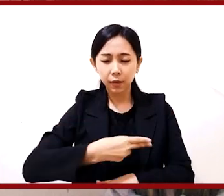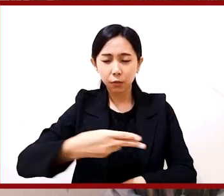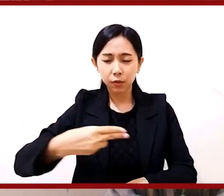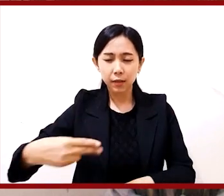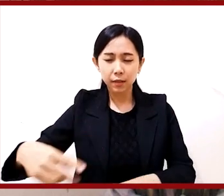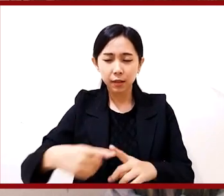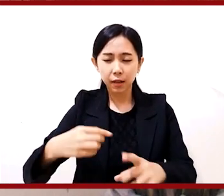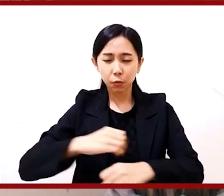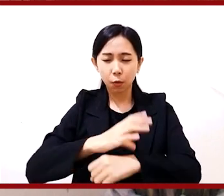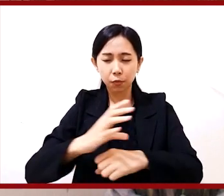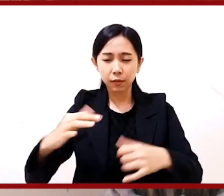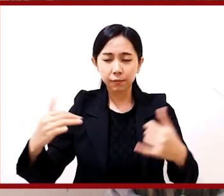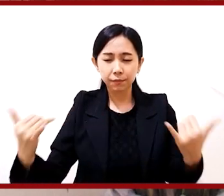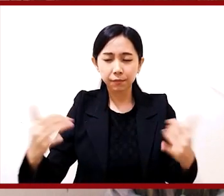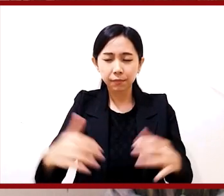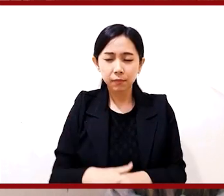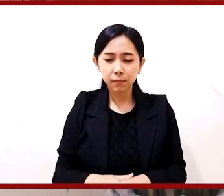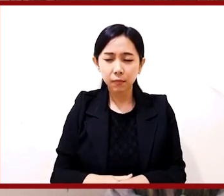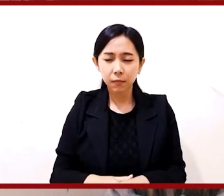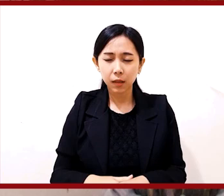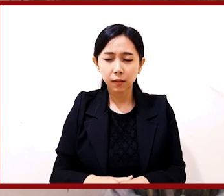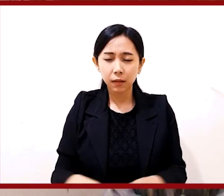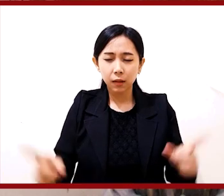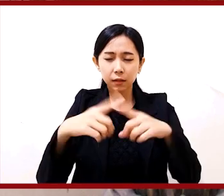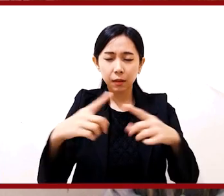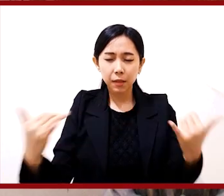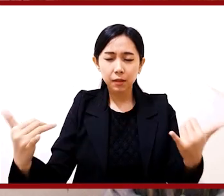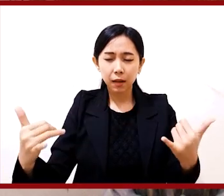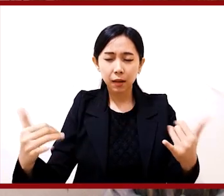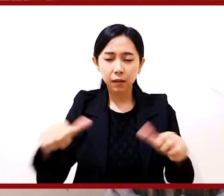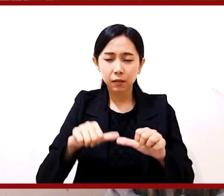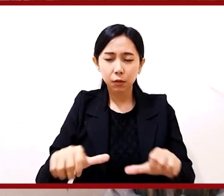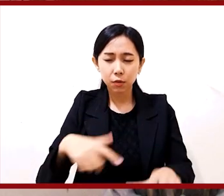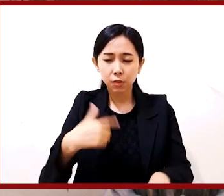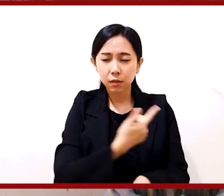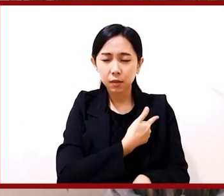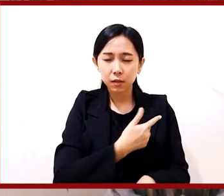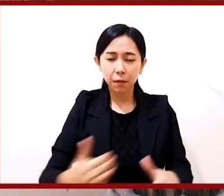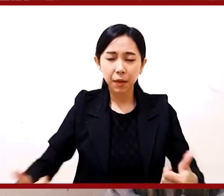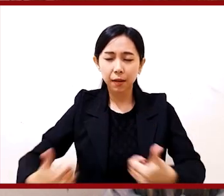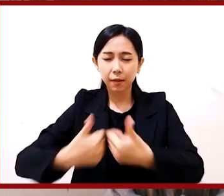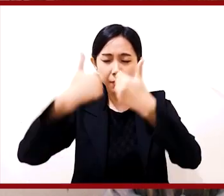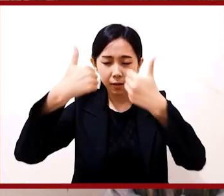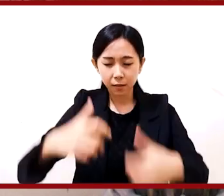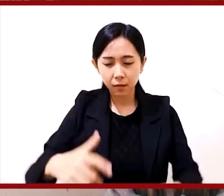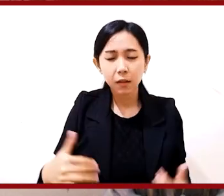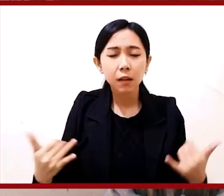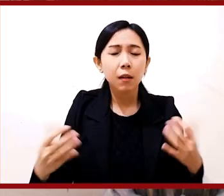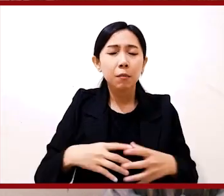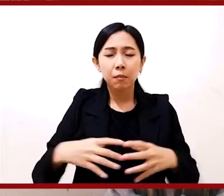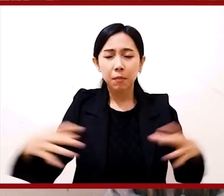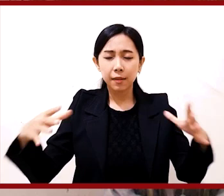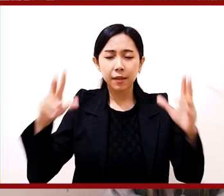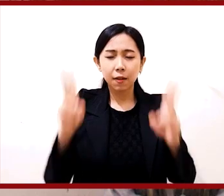pemulihan bangsa kami dari pandemi COVID-19 yang sampai saat ini masih kami hadapi bersama. Di